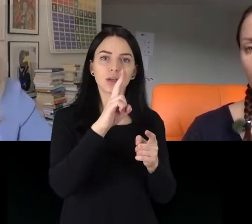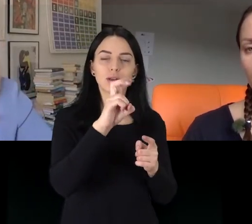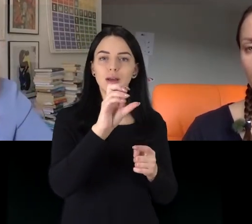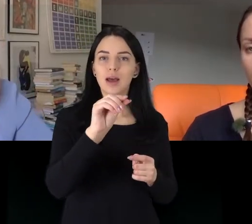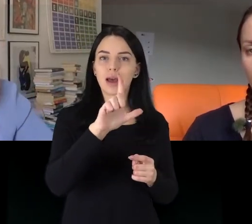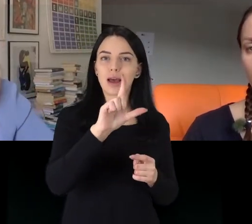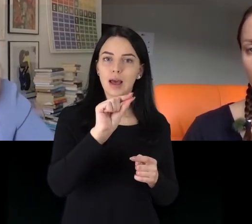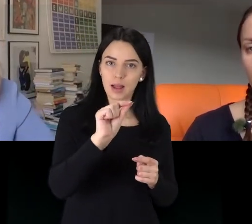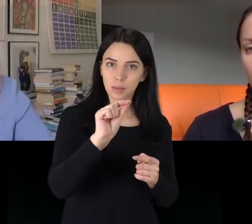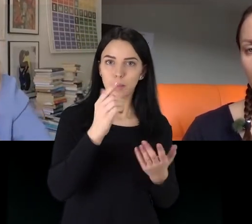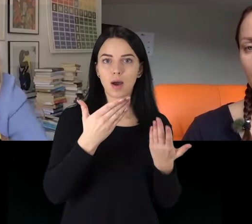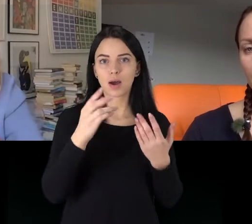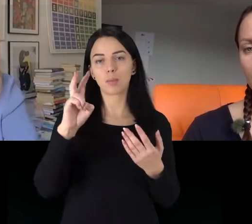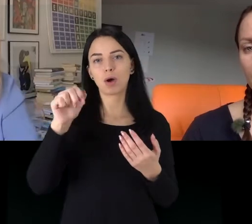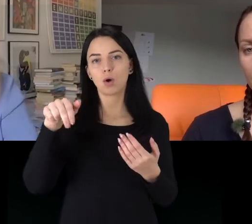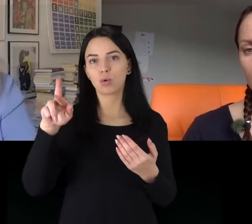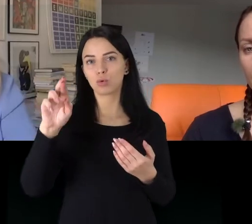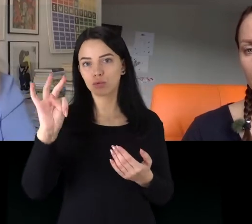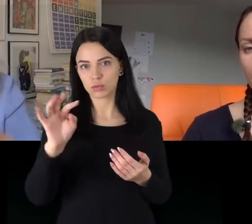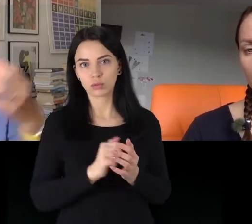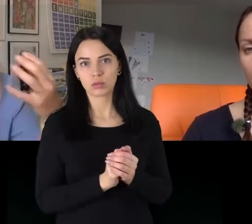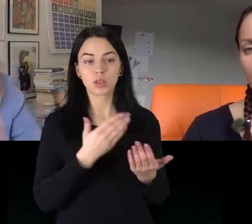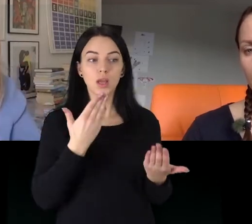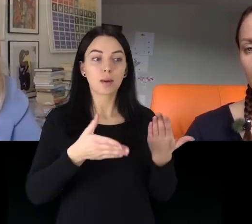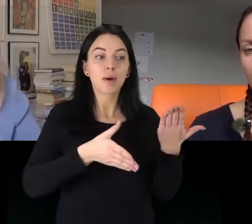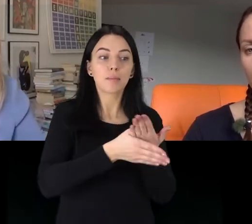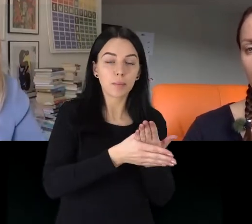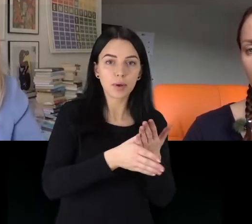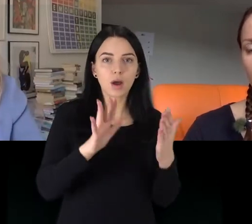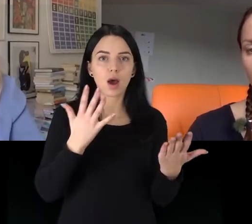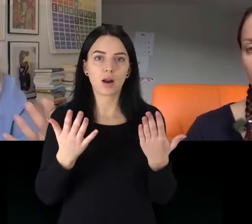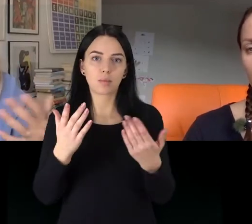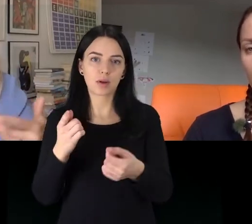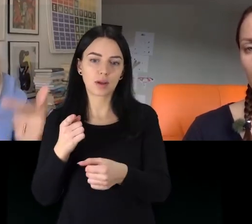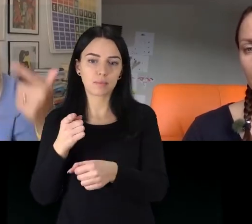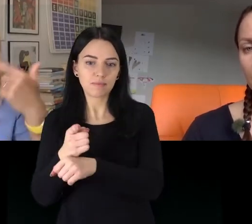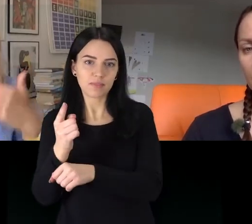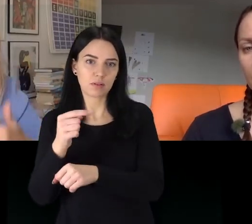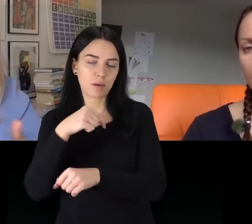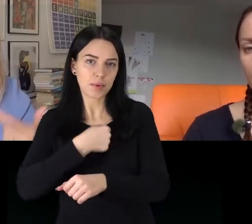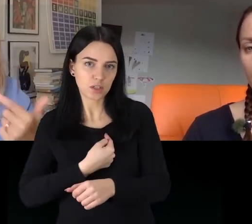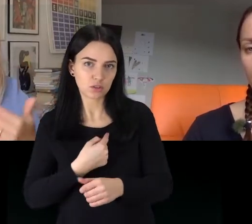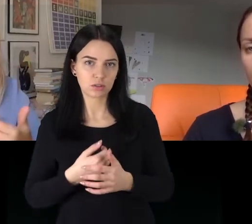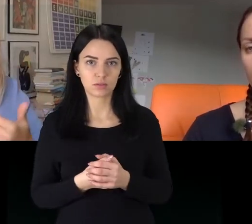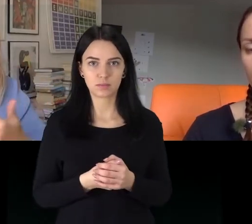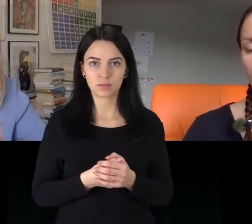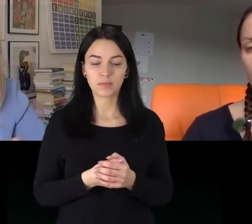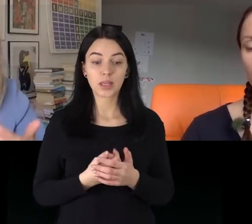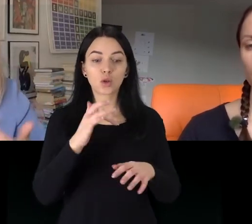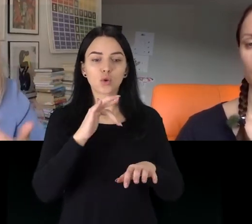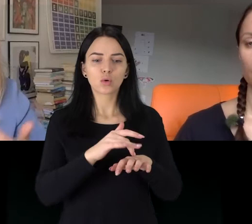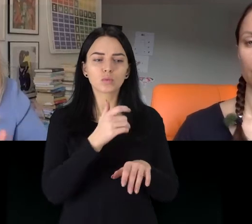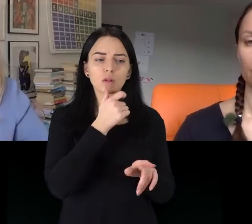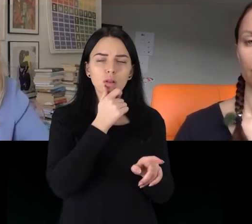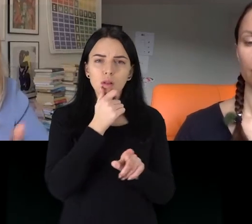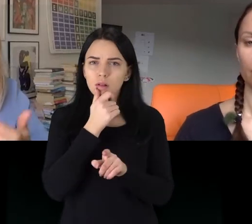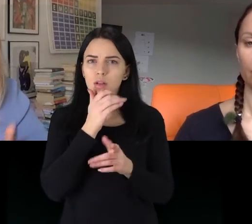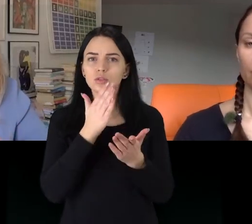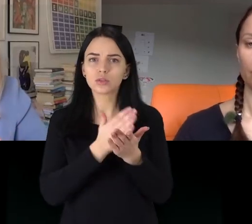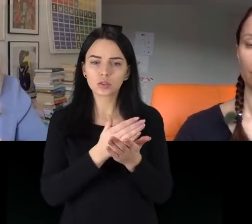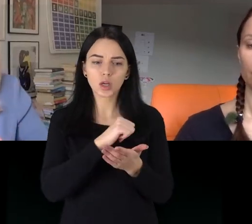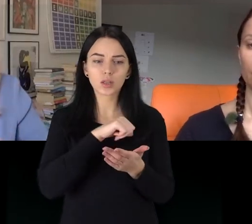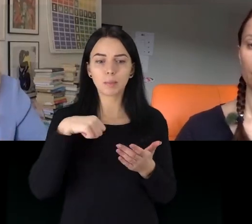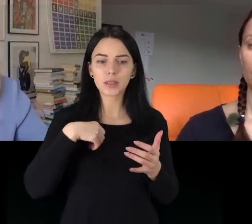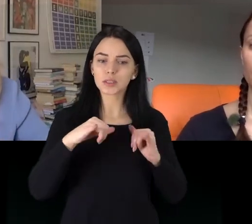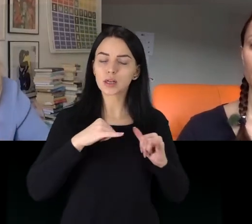arba hurt, ne, tai arba skaudinti, sužeisti, arba padėti. Tai žiūrėkit, kai mes pradedam stebėti savo jausmus, kas su manim vyksta, kodėl taip